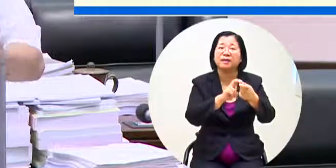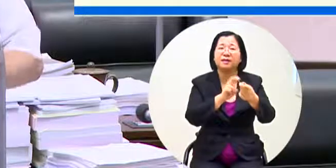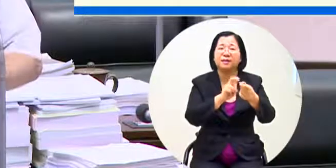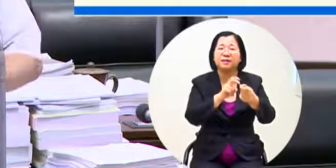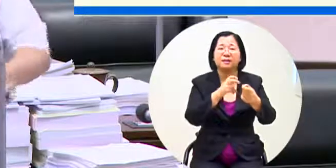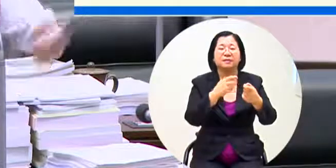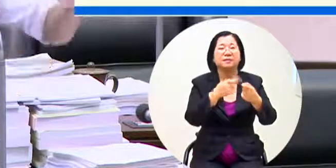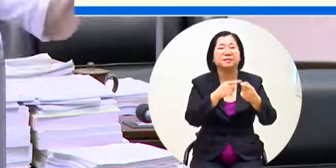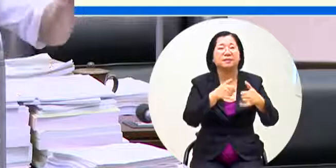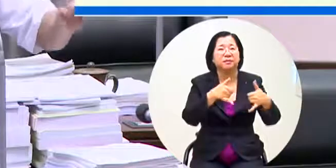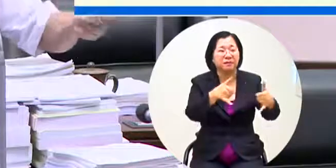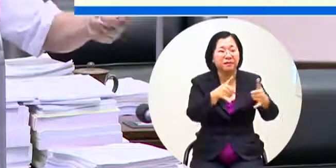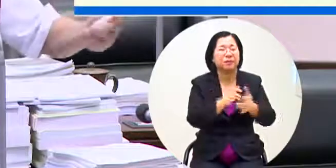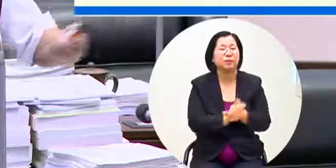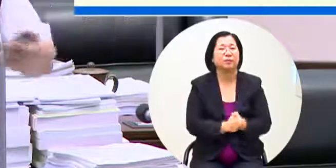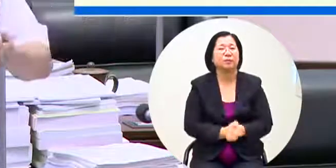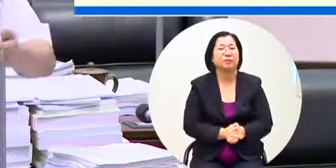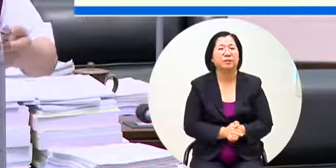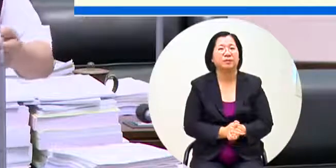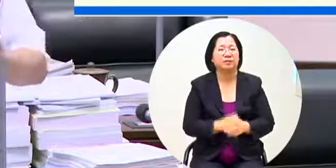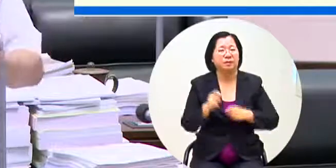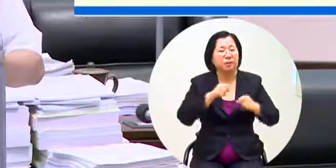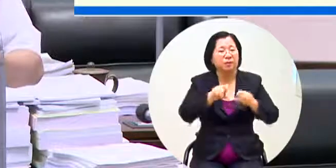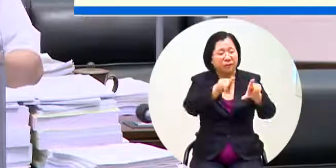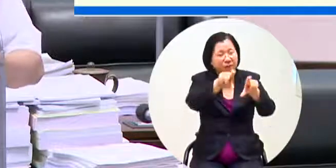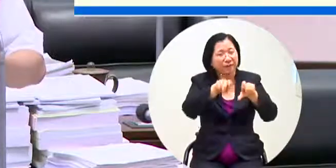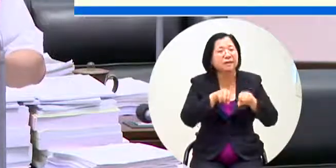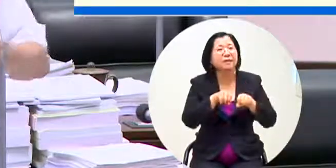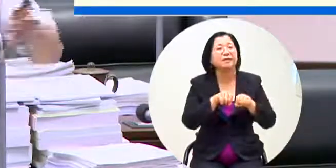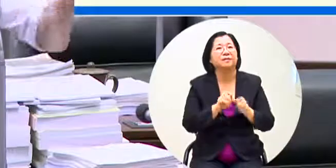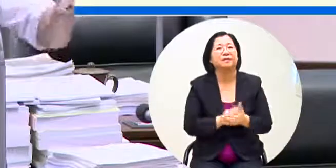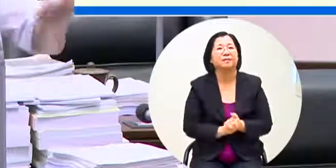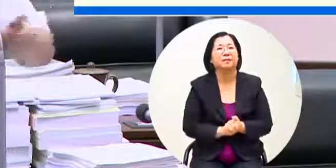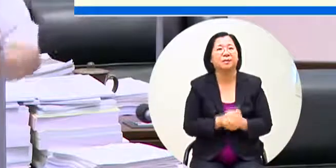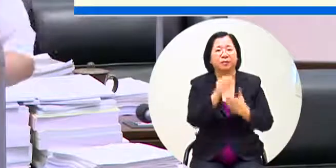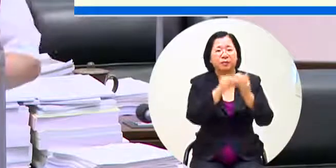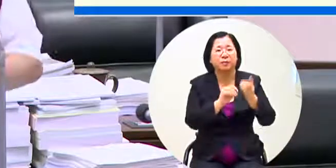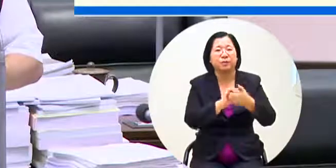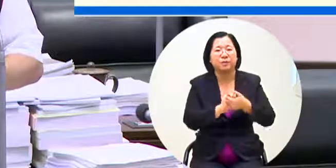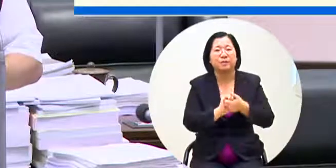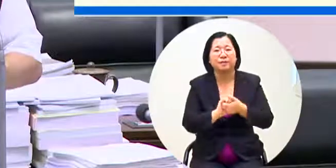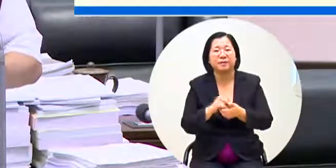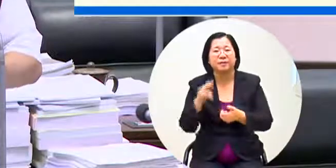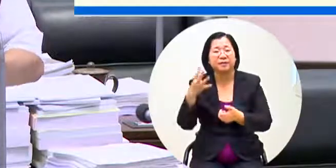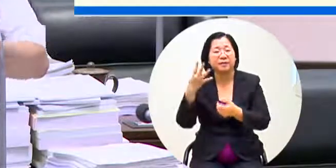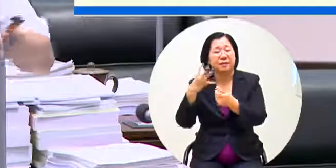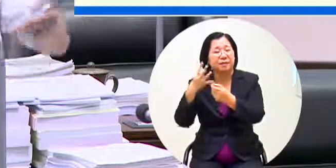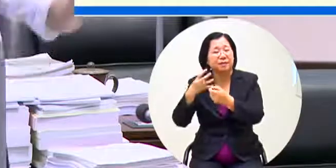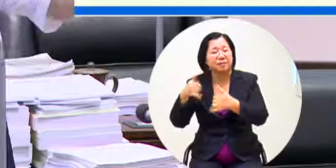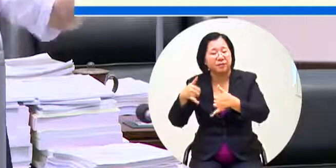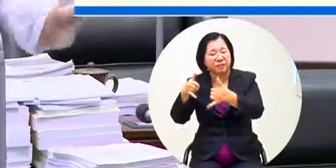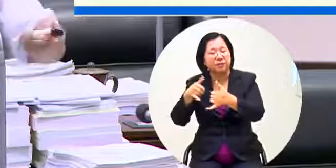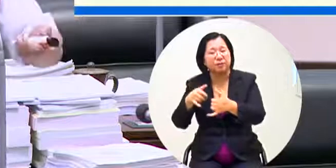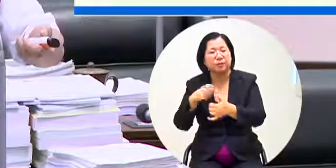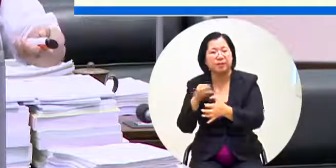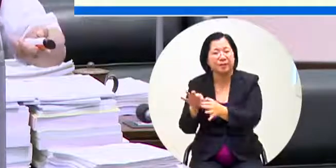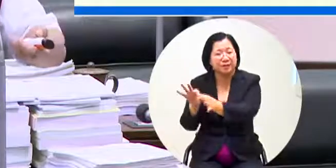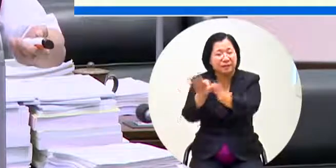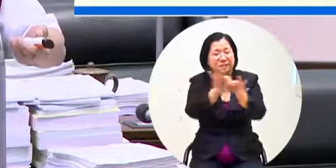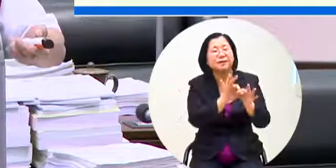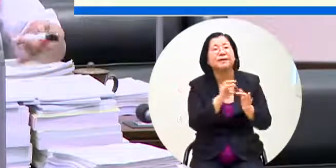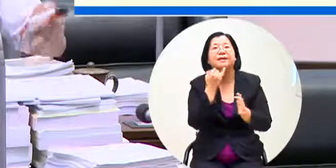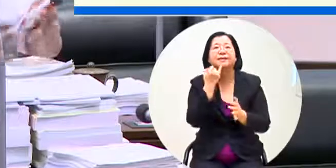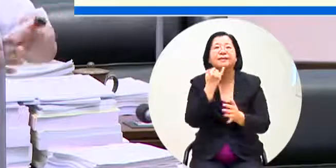规则来行。但是四米道路希望会当连接啦，吼、哦。你讲啊，二十米用迄个开啊，四米